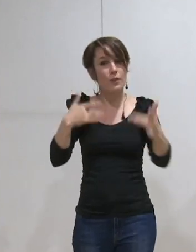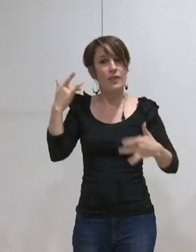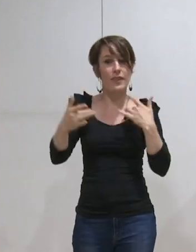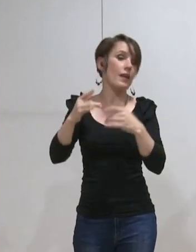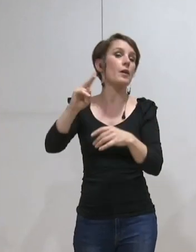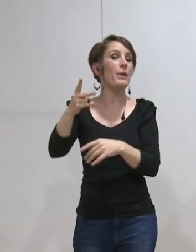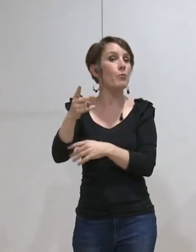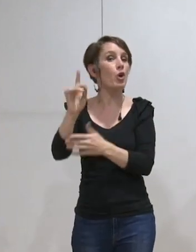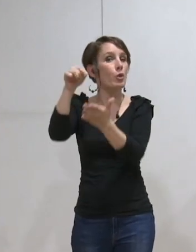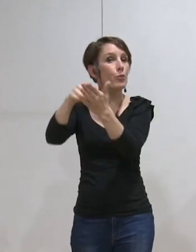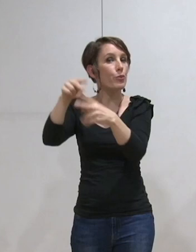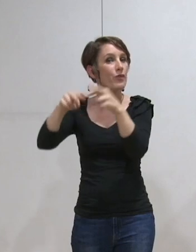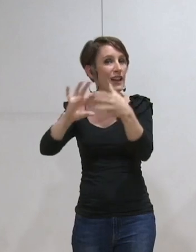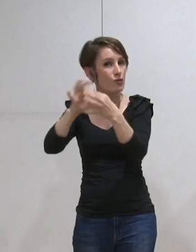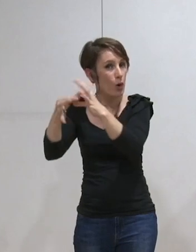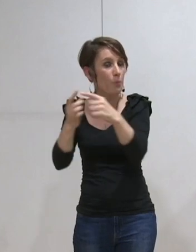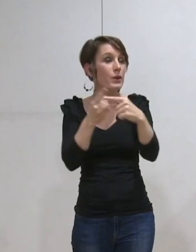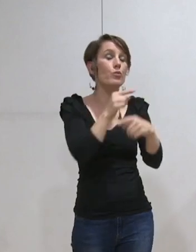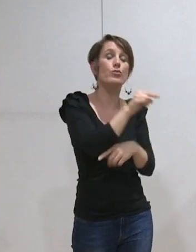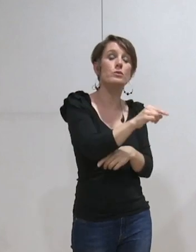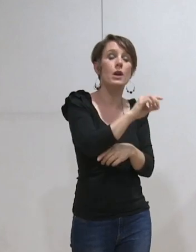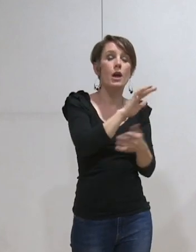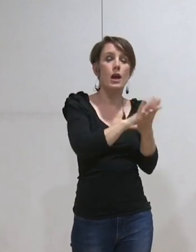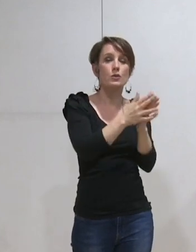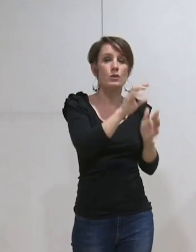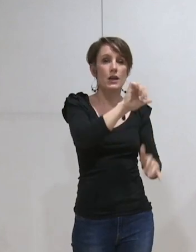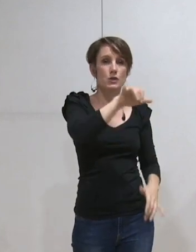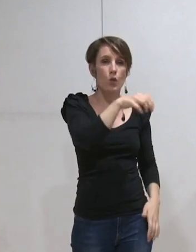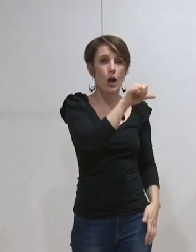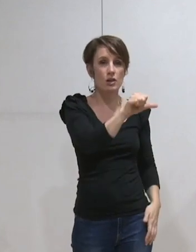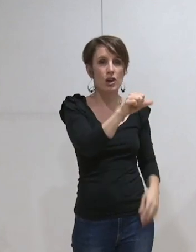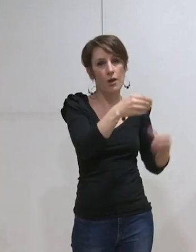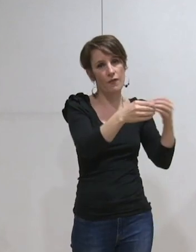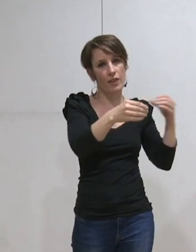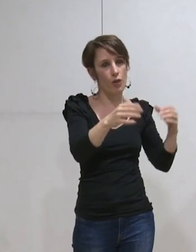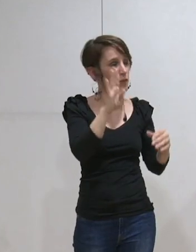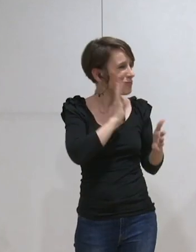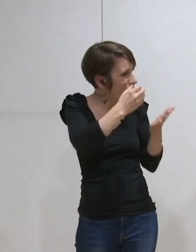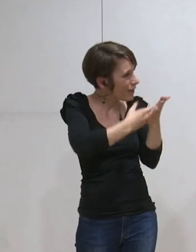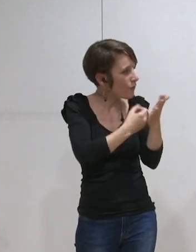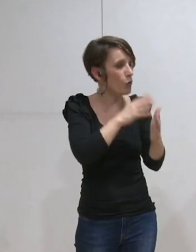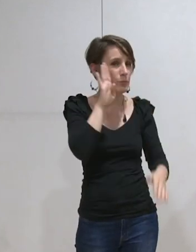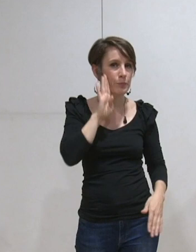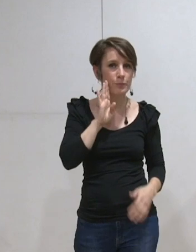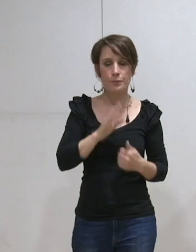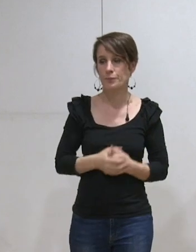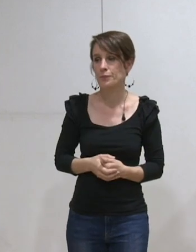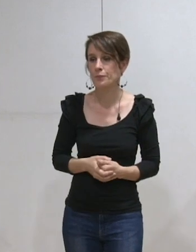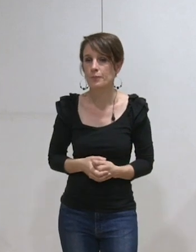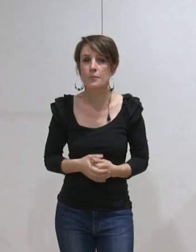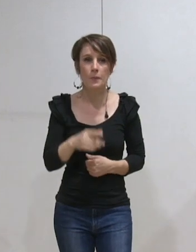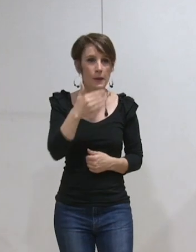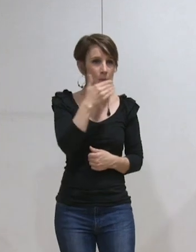olympique et celle des locaux de laagia Ville-Neuve je vous remercie merci Monsieur